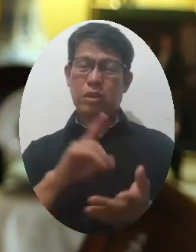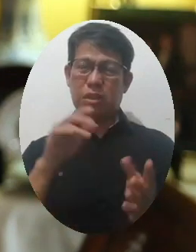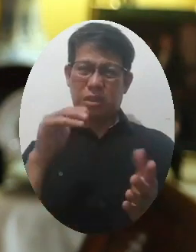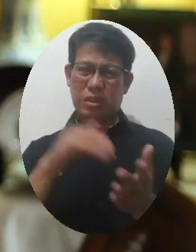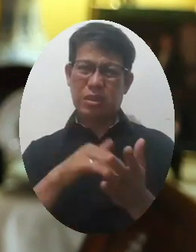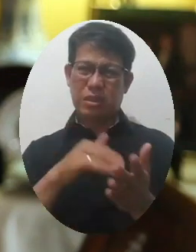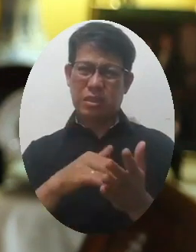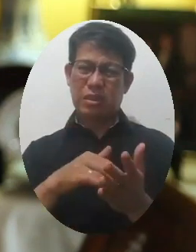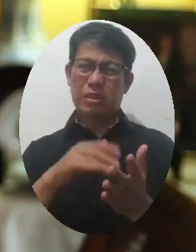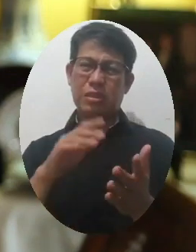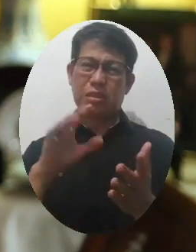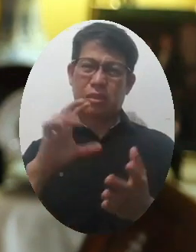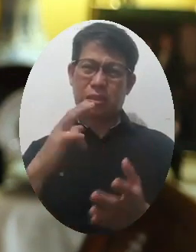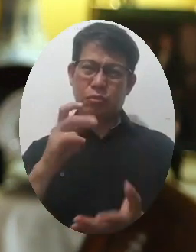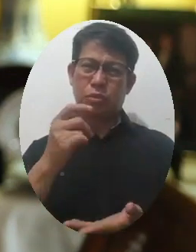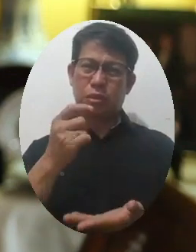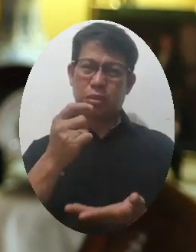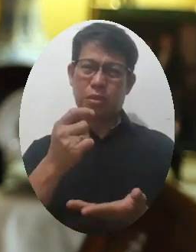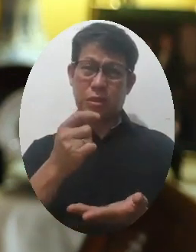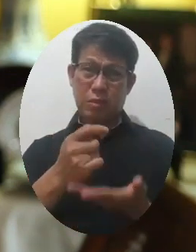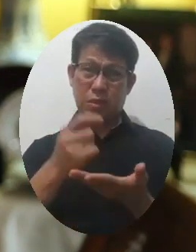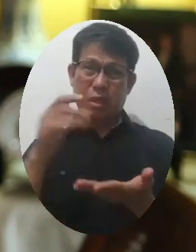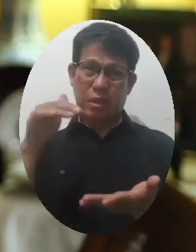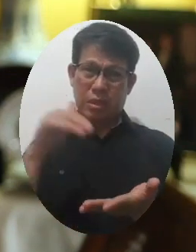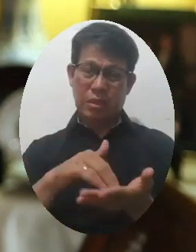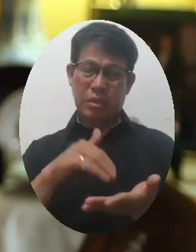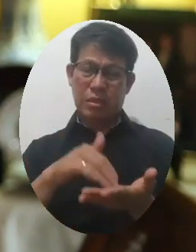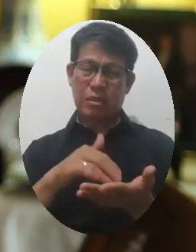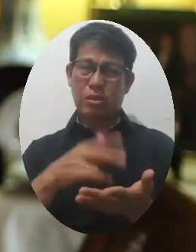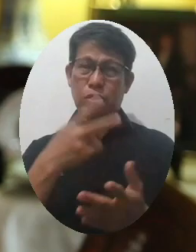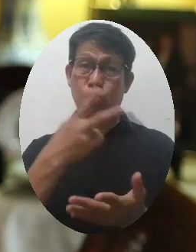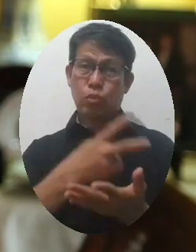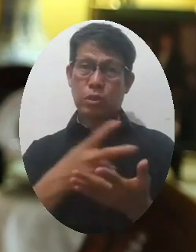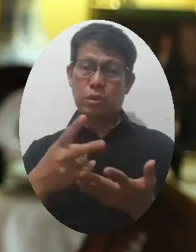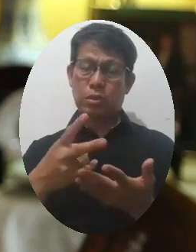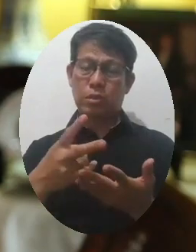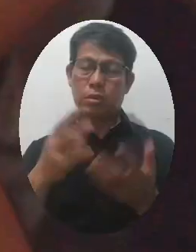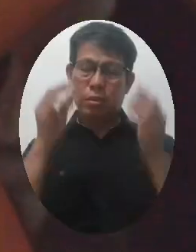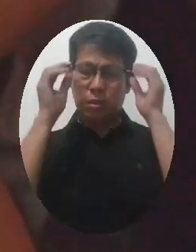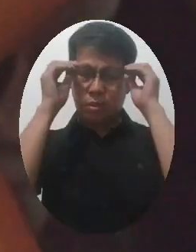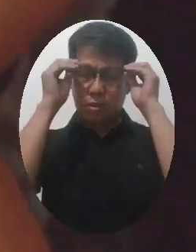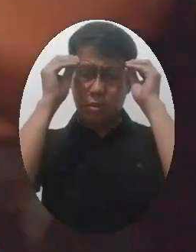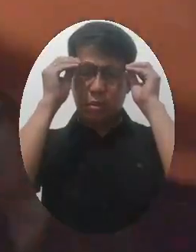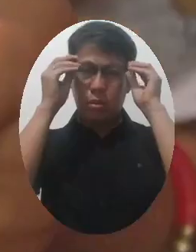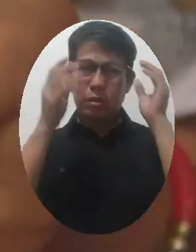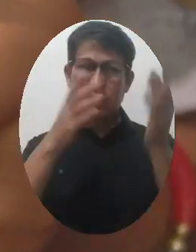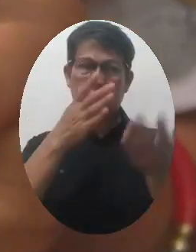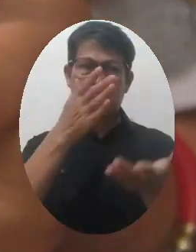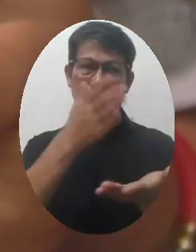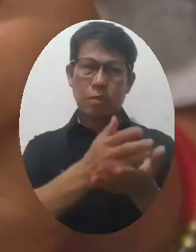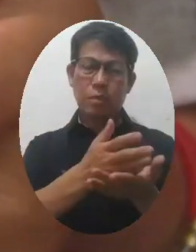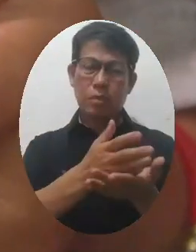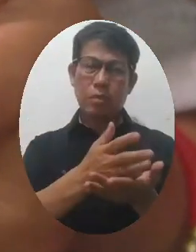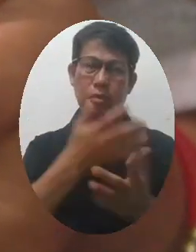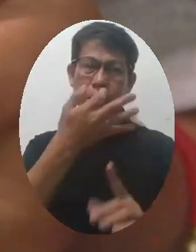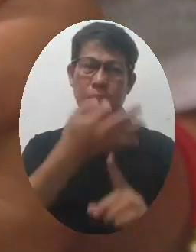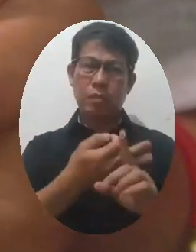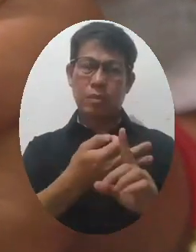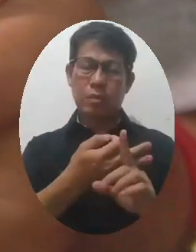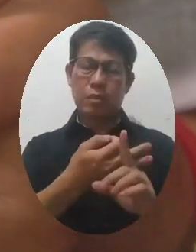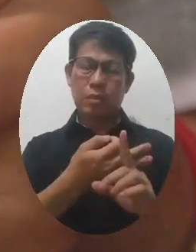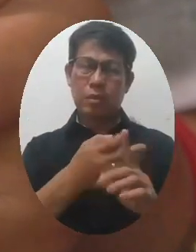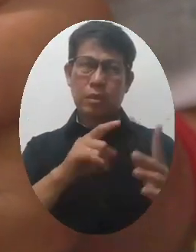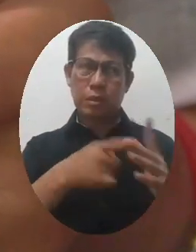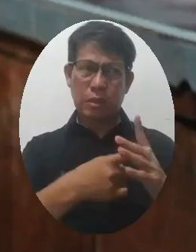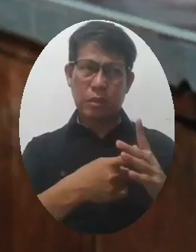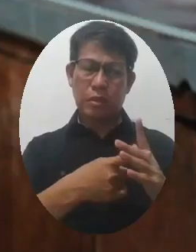ang regular na chemotherapy ni Dwayne. Pero nakakadalawang linggo pa lamang, itinigil na nila ito. February